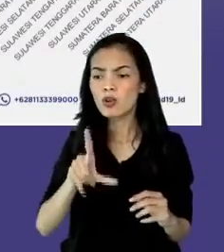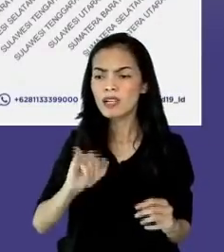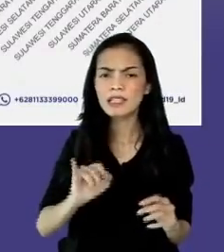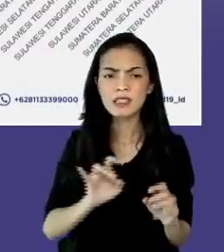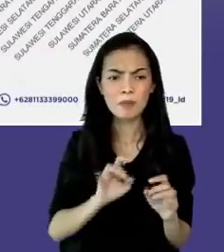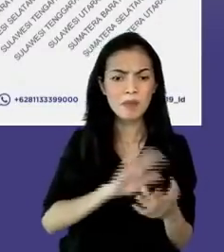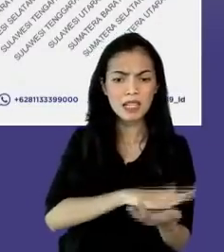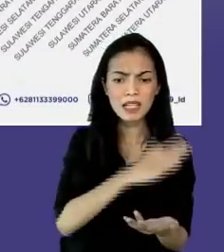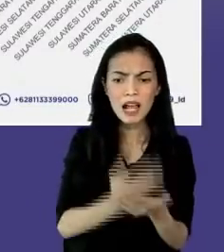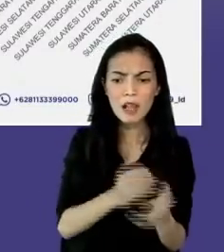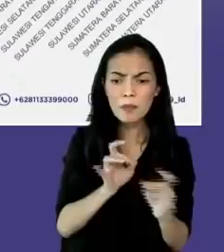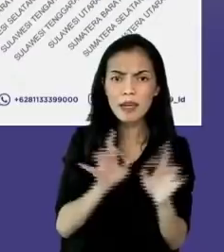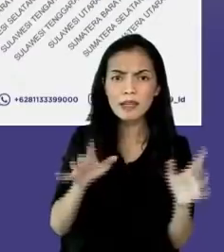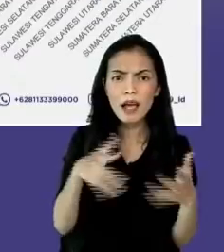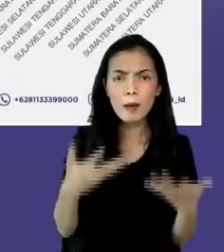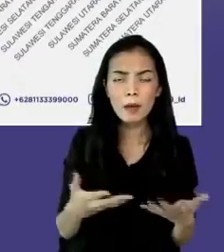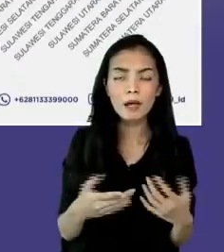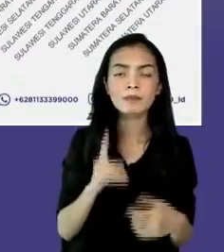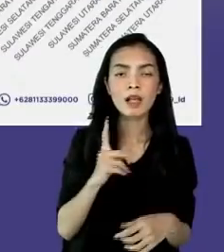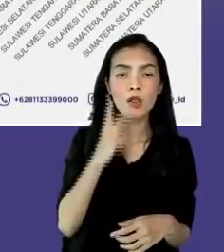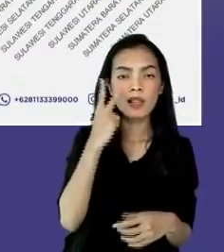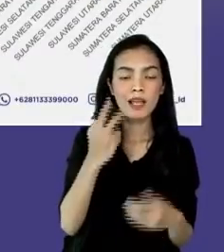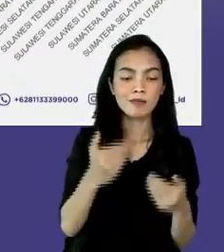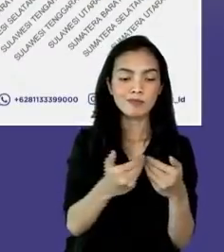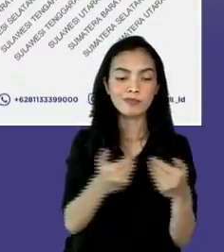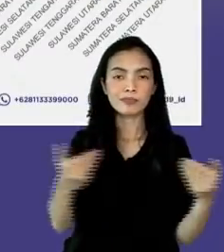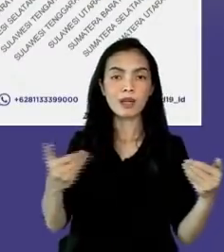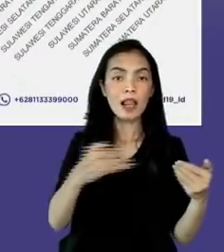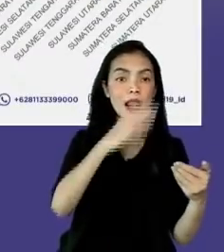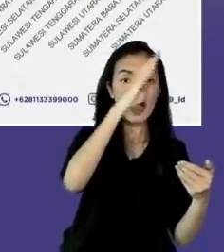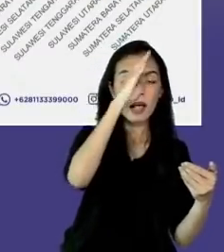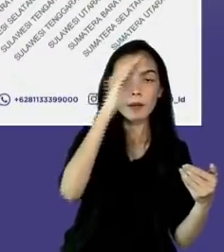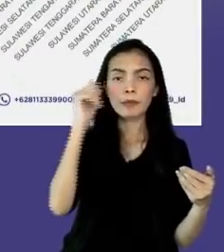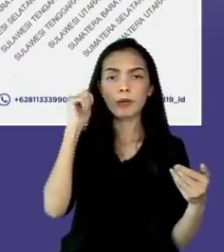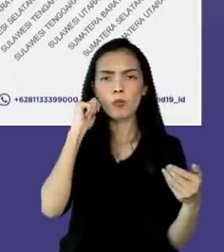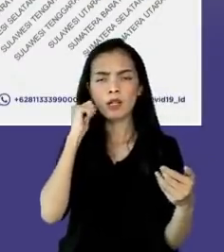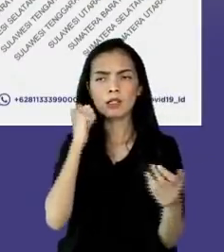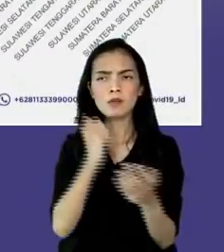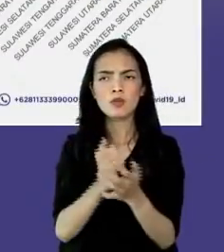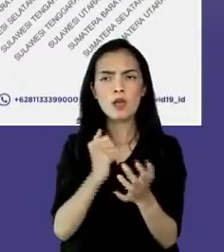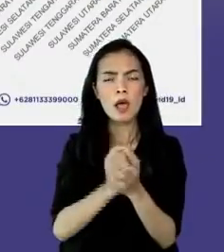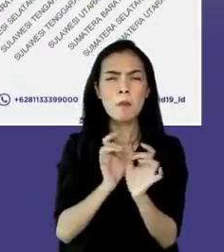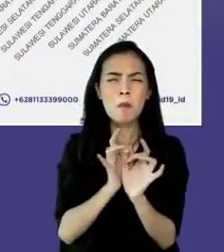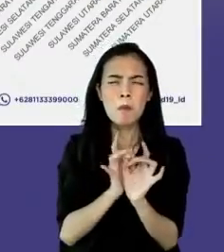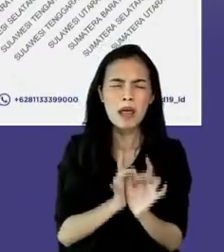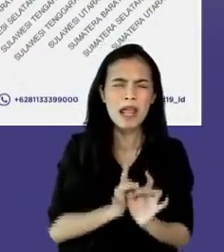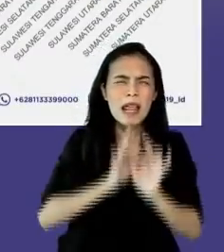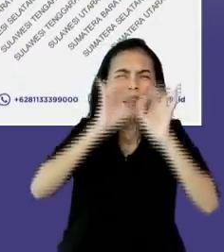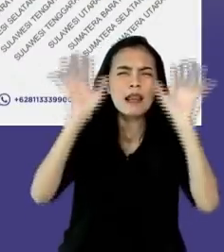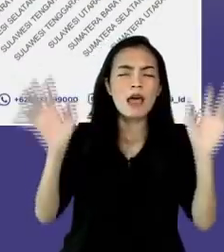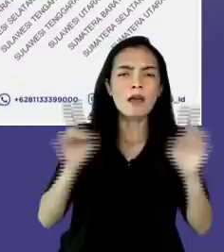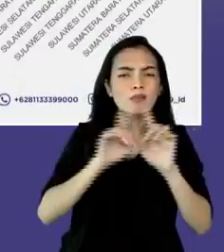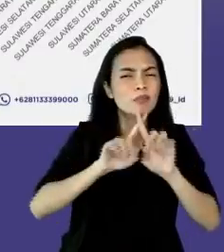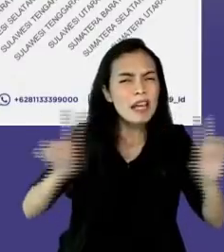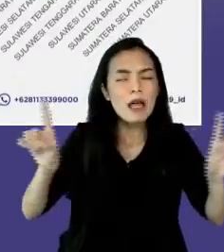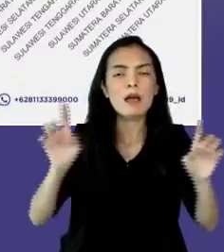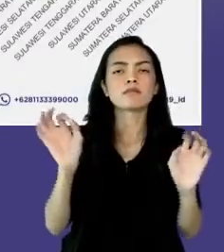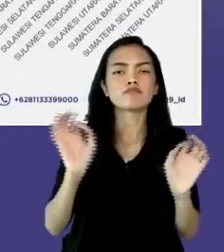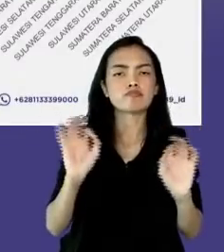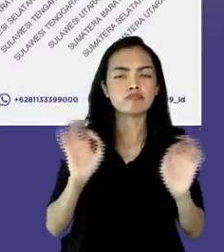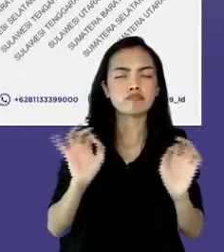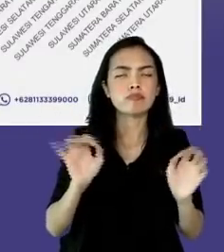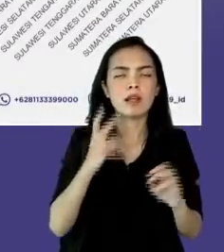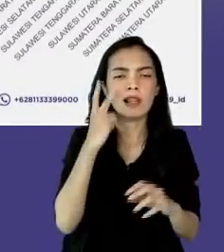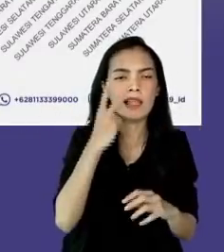breakdown terkait dengan jenis kelamin. Jadi kalau kita lihat sebenarnya nggak ada perbedaan signifikan untuk distribusi